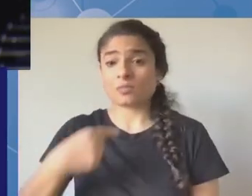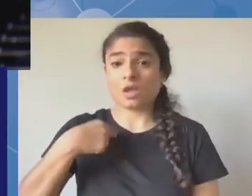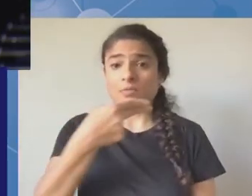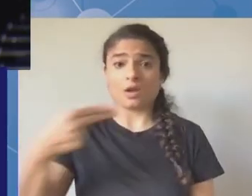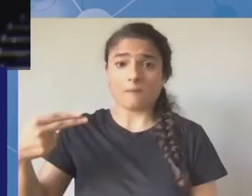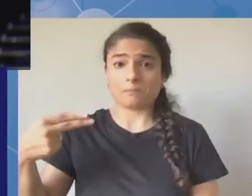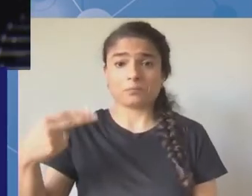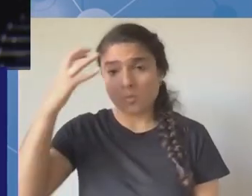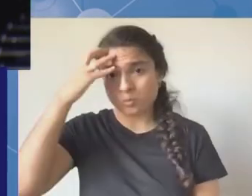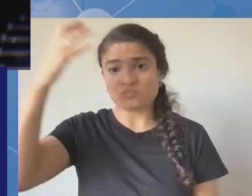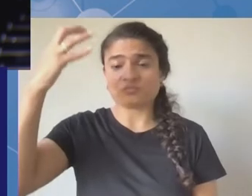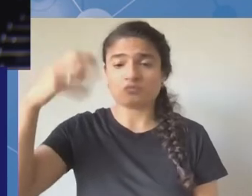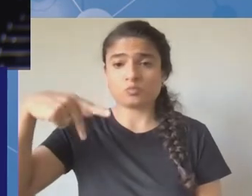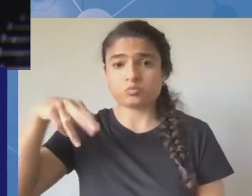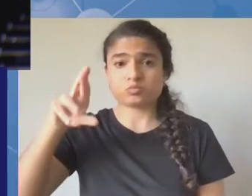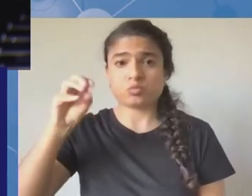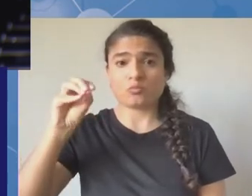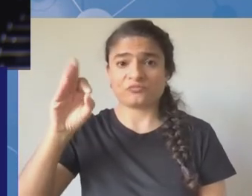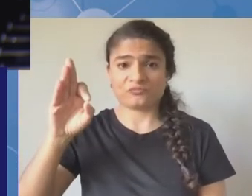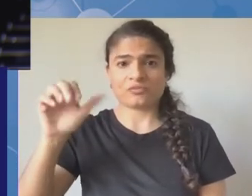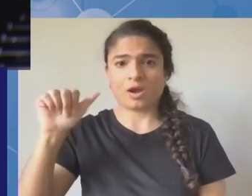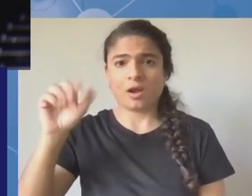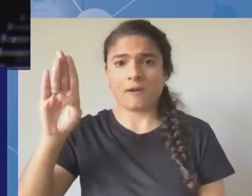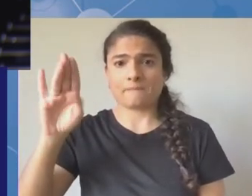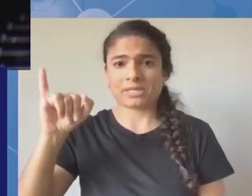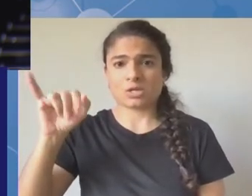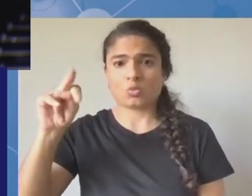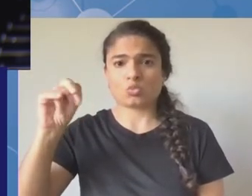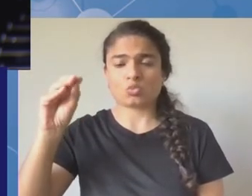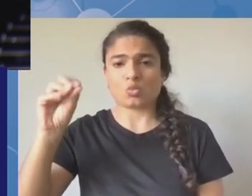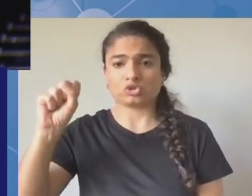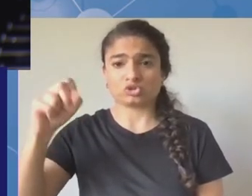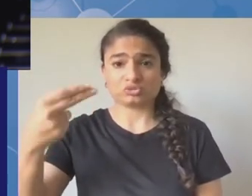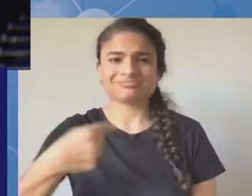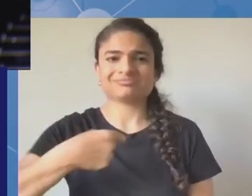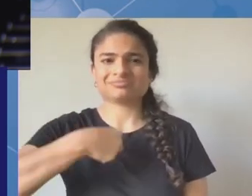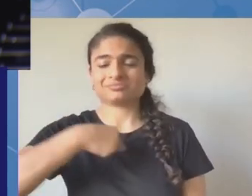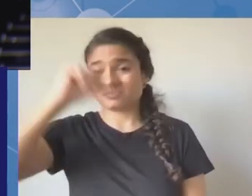أنا قدمت من الهند، أنا أستاذ أبي ناش.